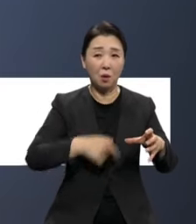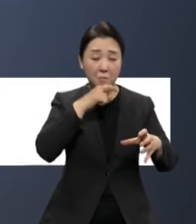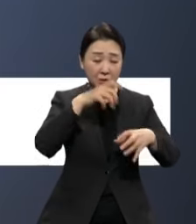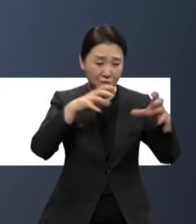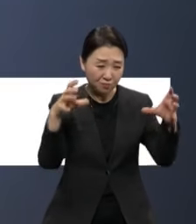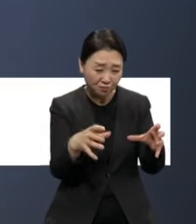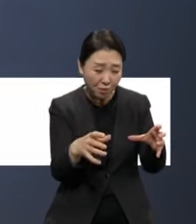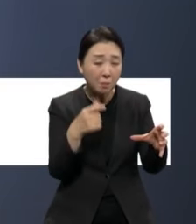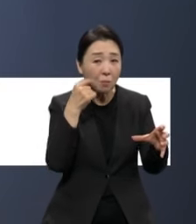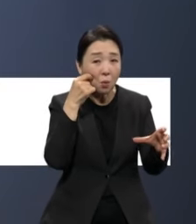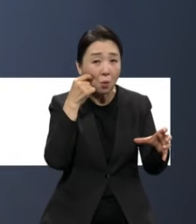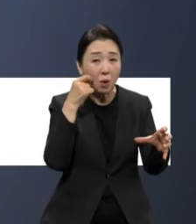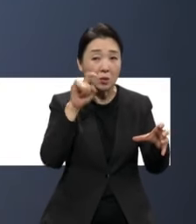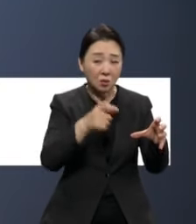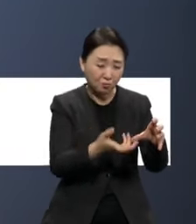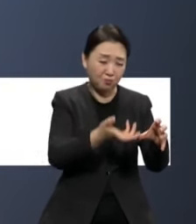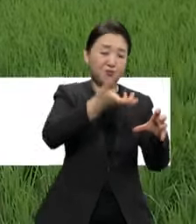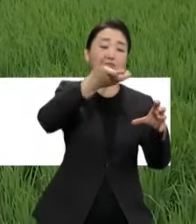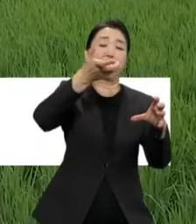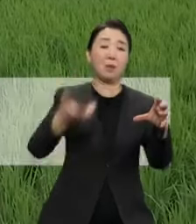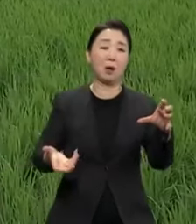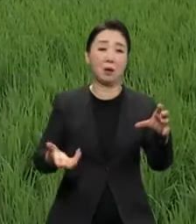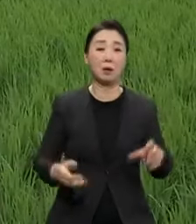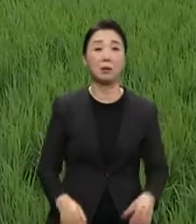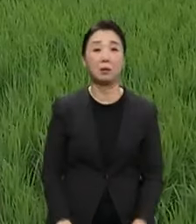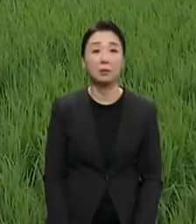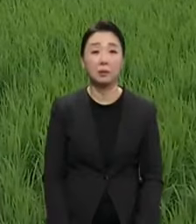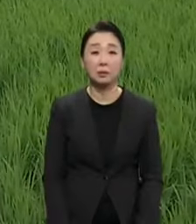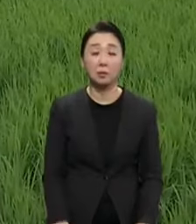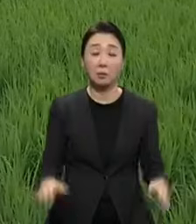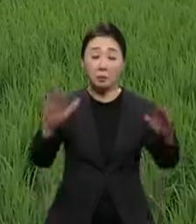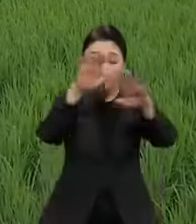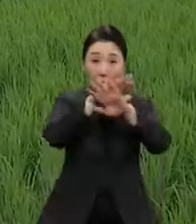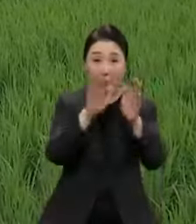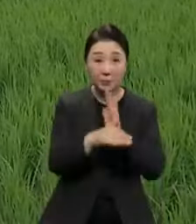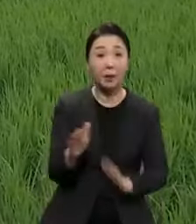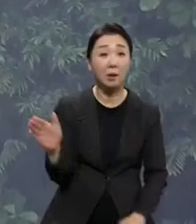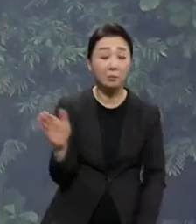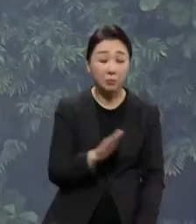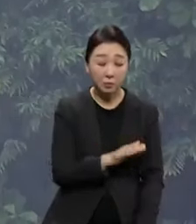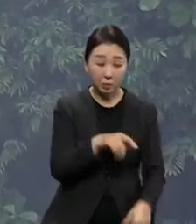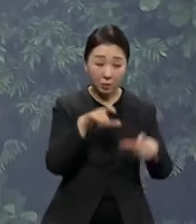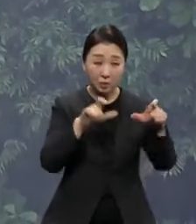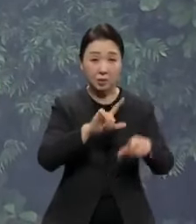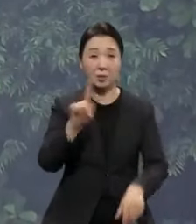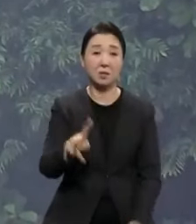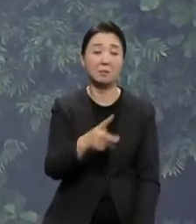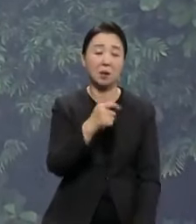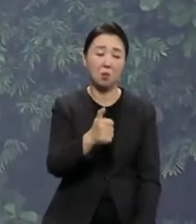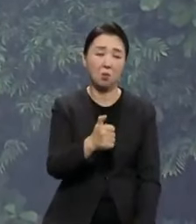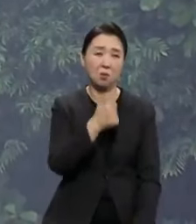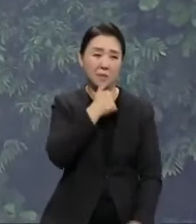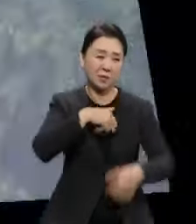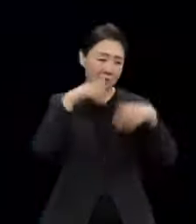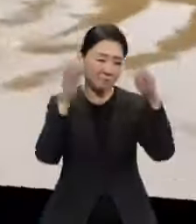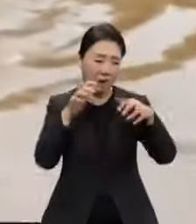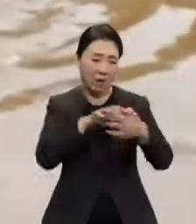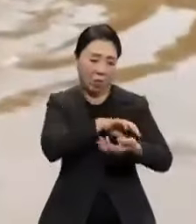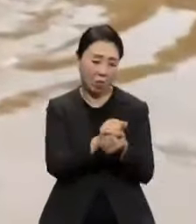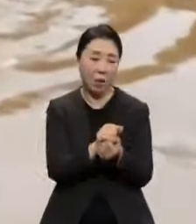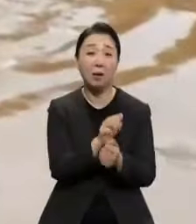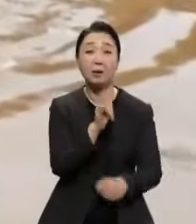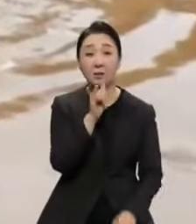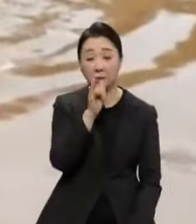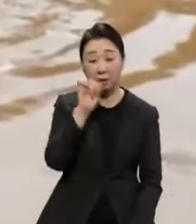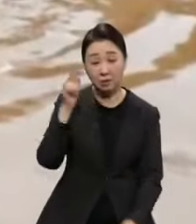못하니까여 위에까지 차버리는 거예요 오늘 자정부터이 지역엔 255mm 많은 비가 쏟아졌습니다